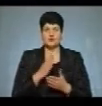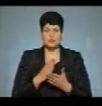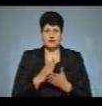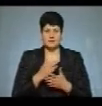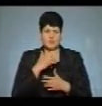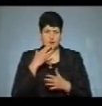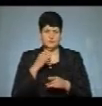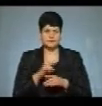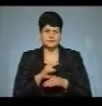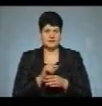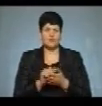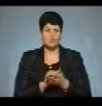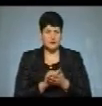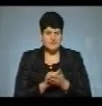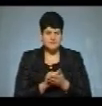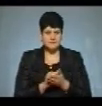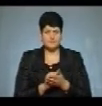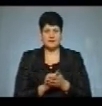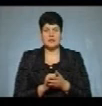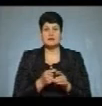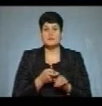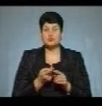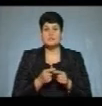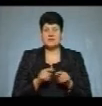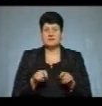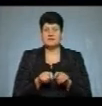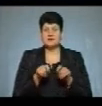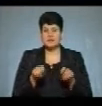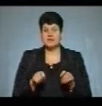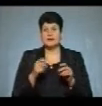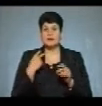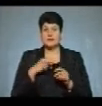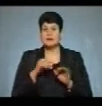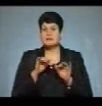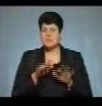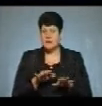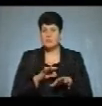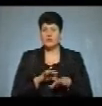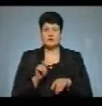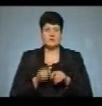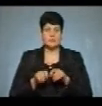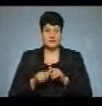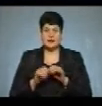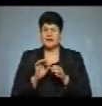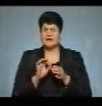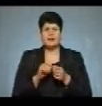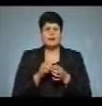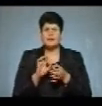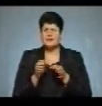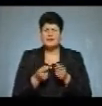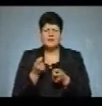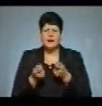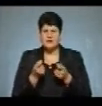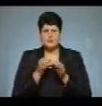ряд підроблених документів. У зв'язку з цим порушено кримінальне провадження, проводиться розслідування. Детально вам не скажу, де і на